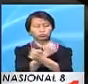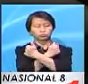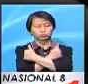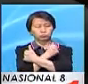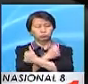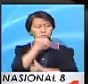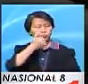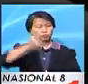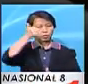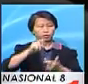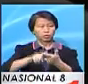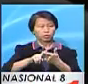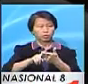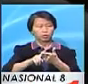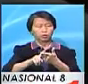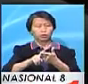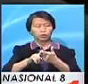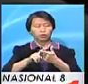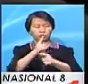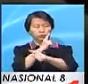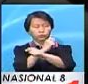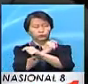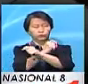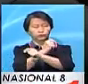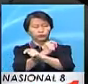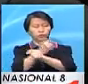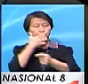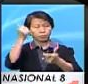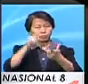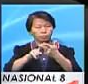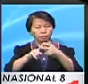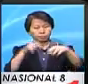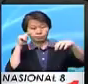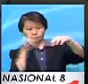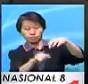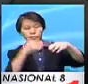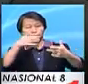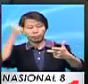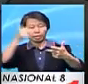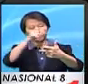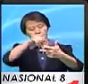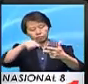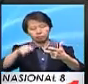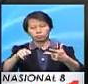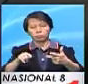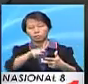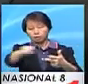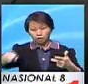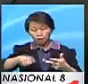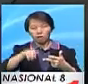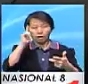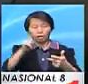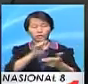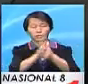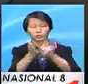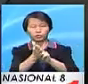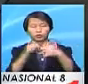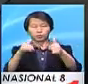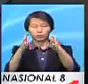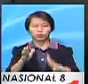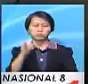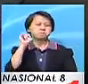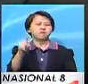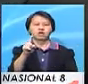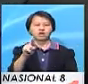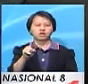terbaik, midfield terbaik, defend terbaik ataupun penyerang terbaik. Antara satu daripada mereka ni akan menjadi pemain paling